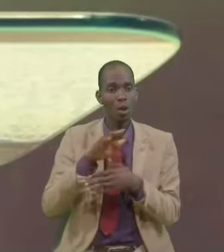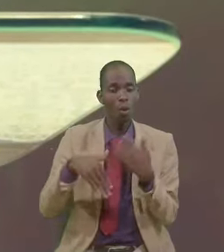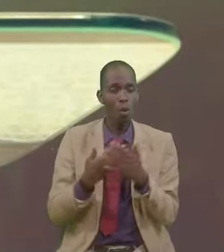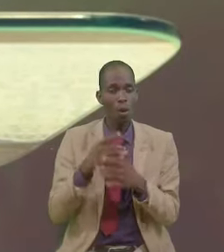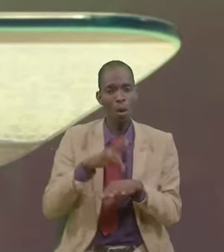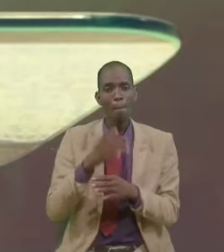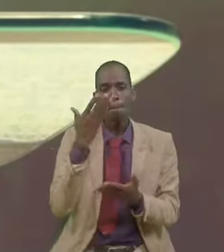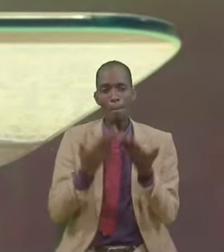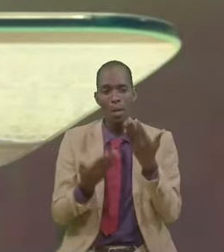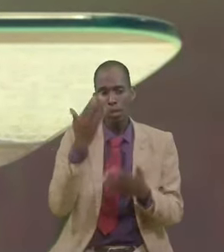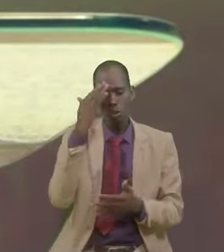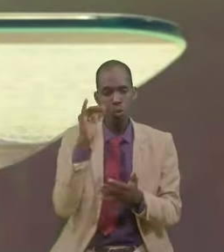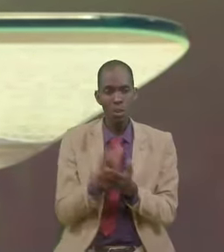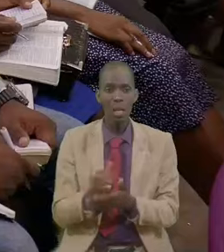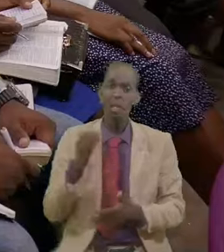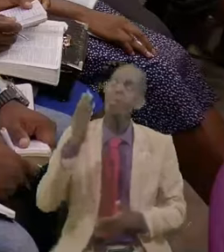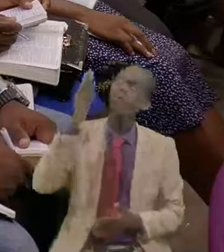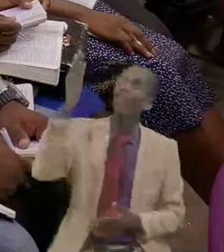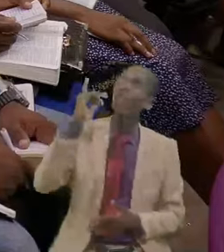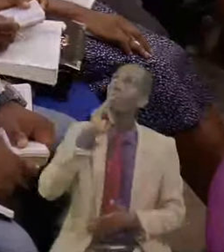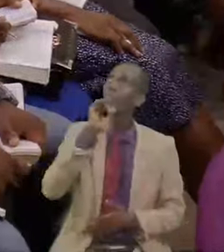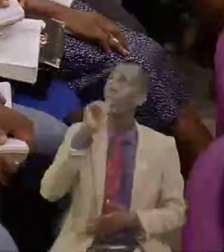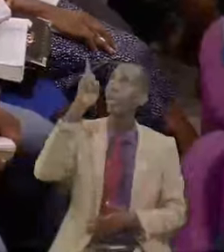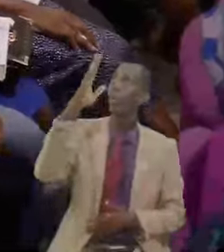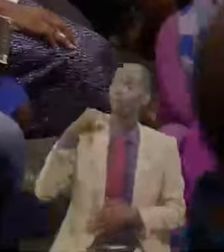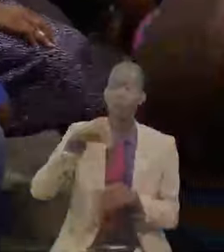qu'Israël a un Dieu.